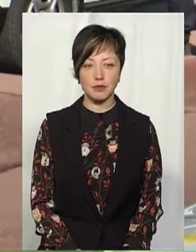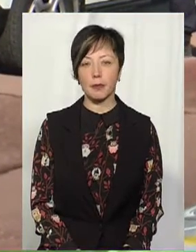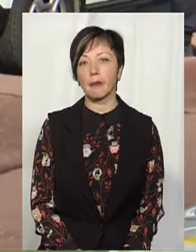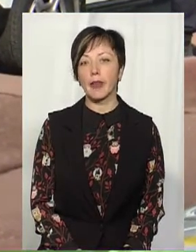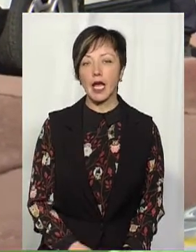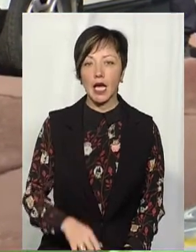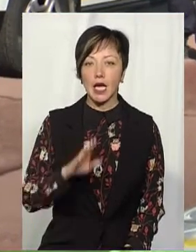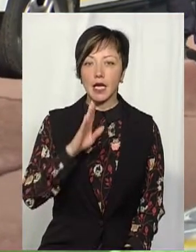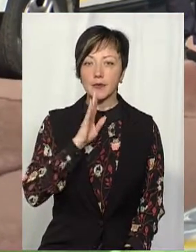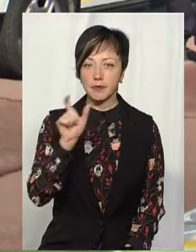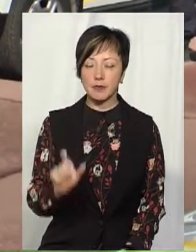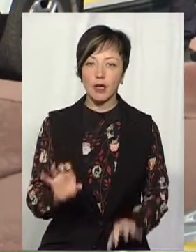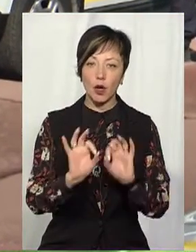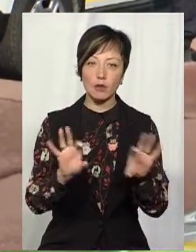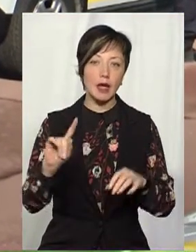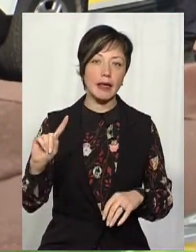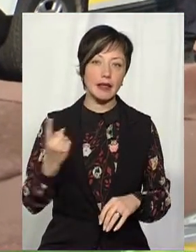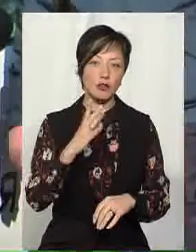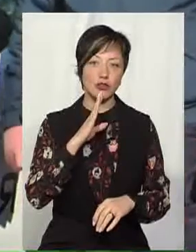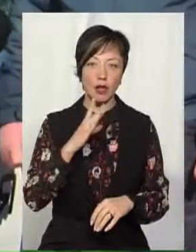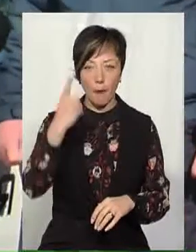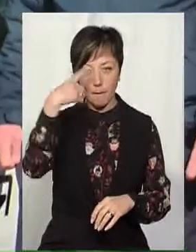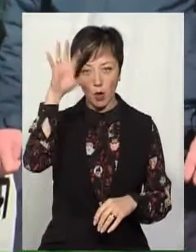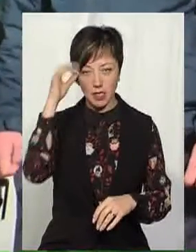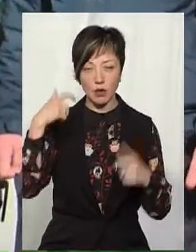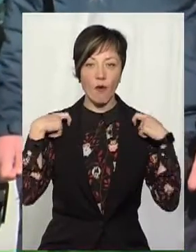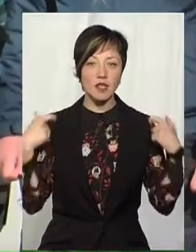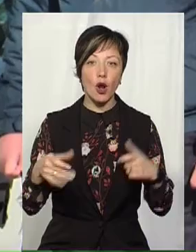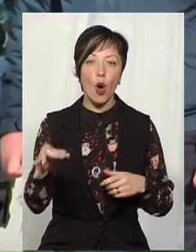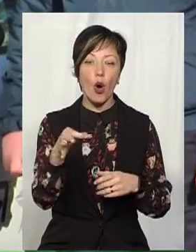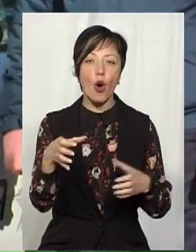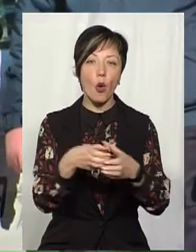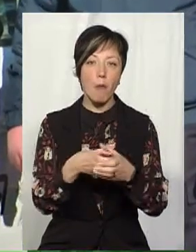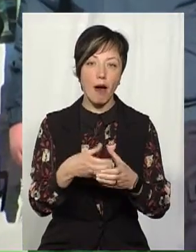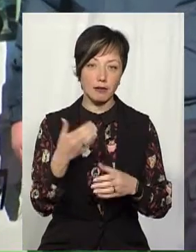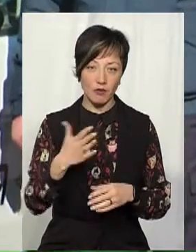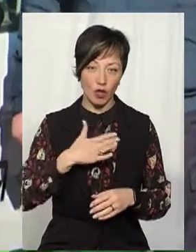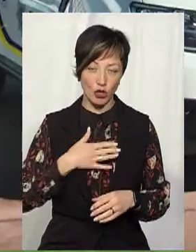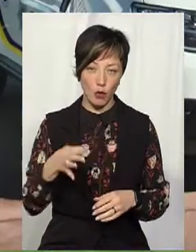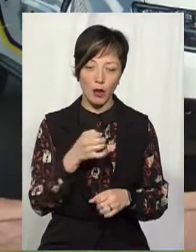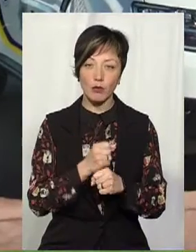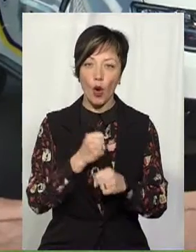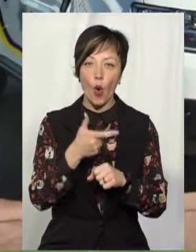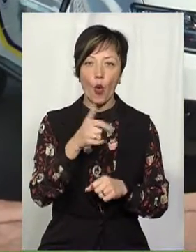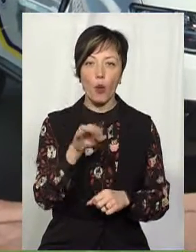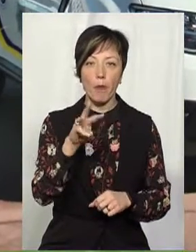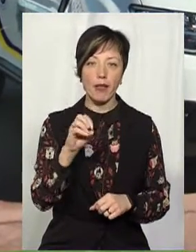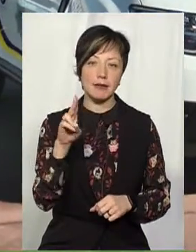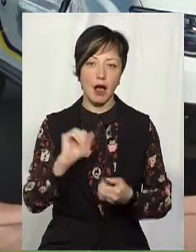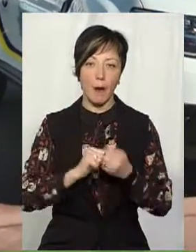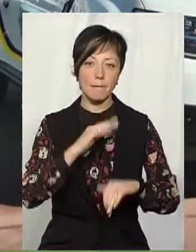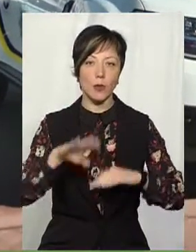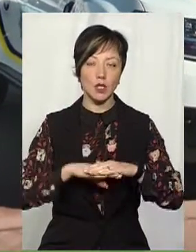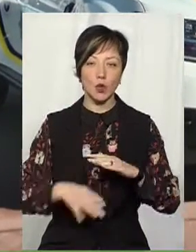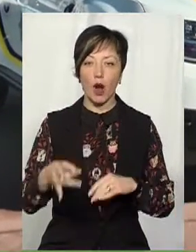Оксана Кузловська каже, вона єдина жінка, поліцейська офіцер громади на Хмельниччині. Розповідає, працюватиме у Гуменецькій ОТГ